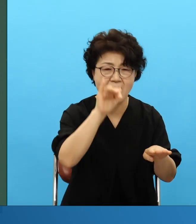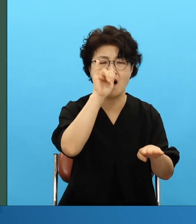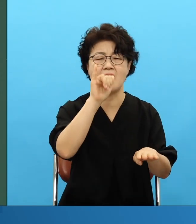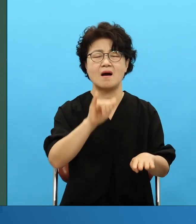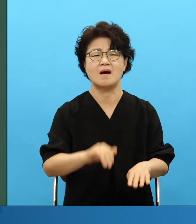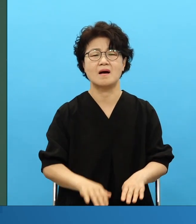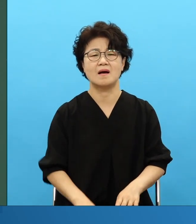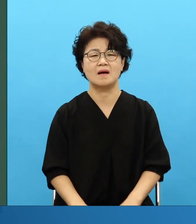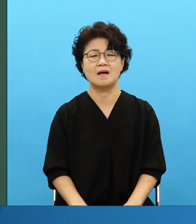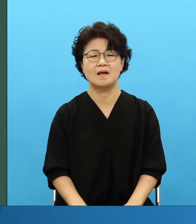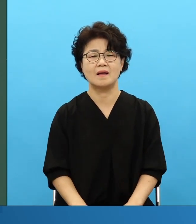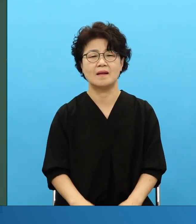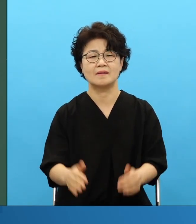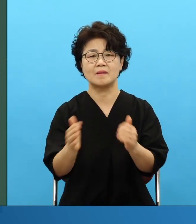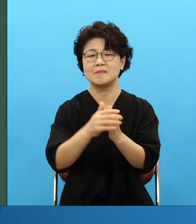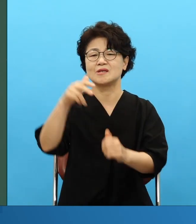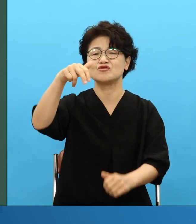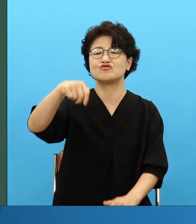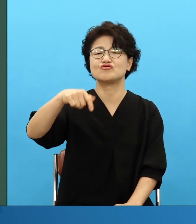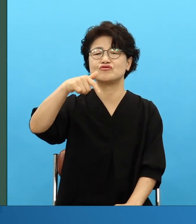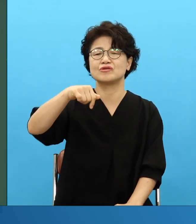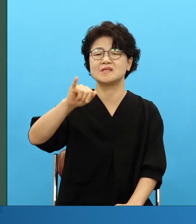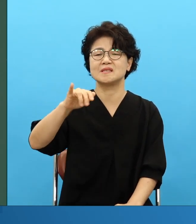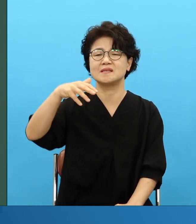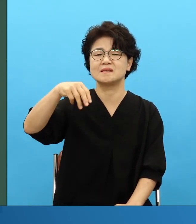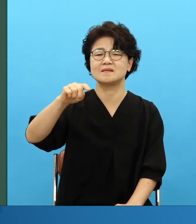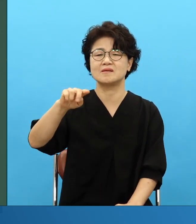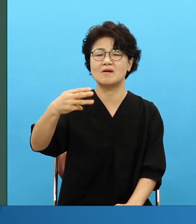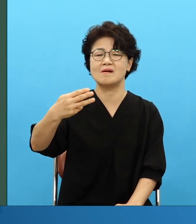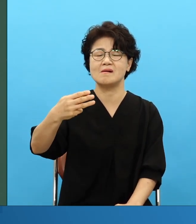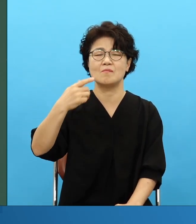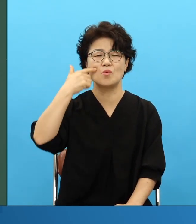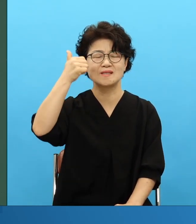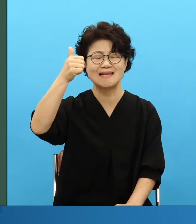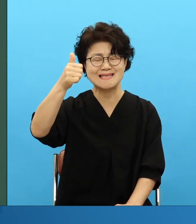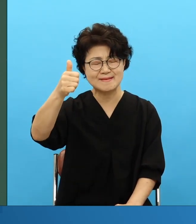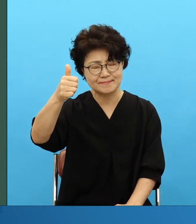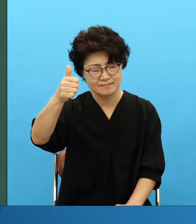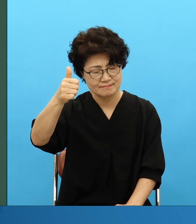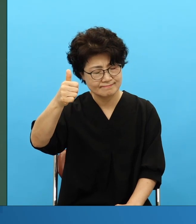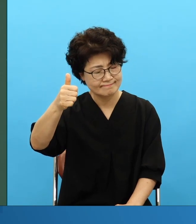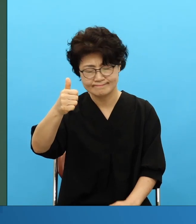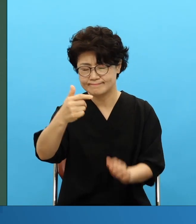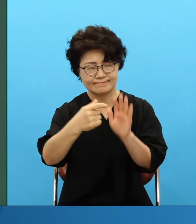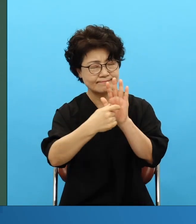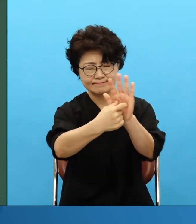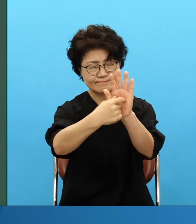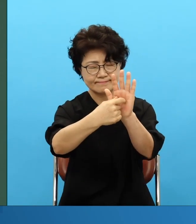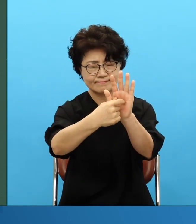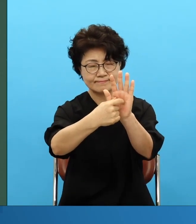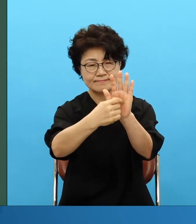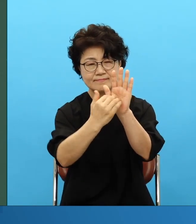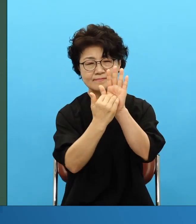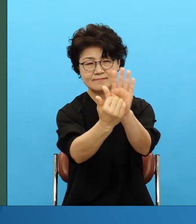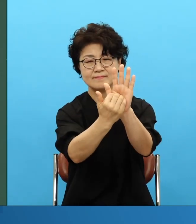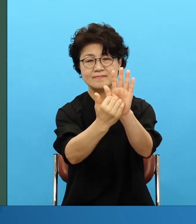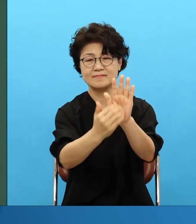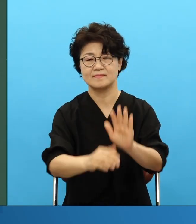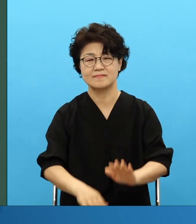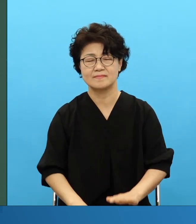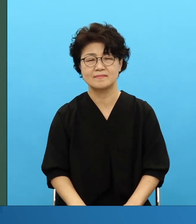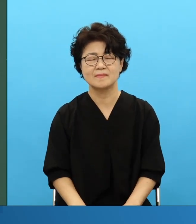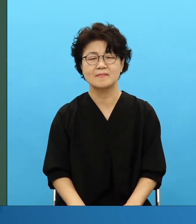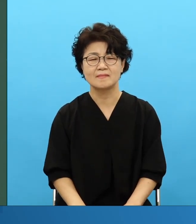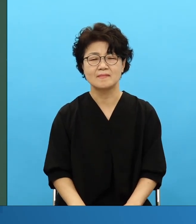그렇게 주기지 목사도 no 한 거예요. And Pastor Jugi's church said, no way. 물론 잡혀가겠죠. Of course he'll be captured 그때 우리나라 일제 잡혀 있으니까